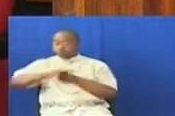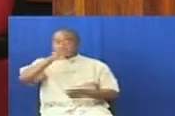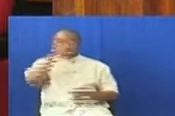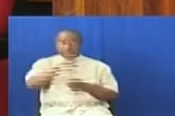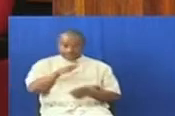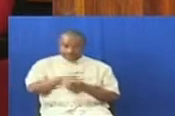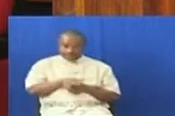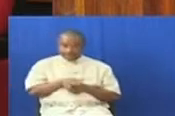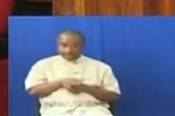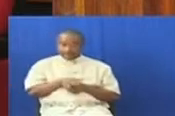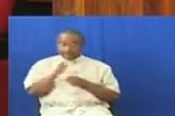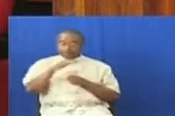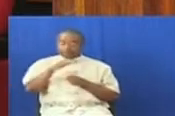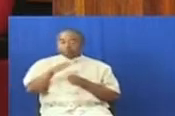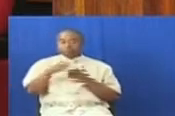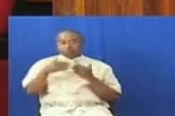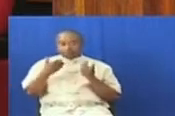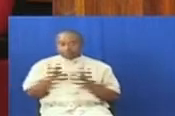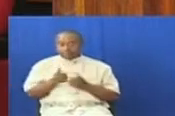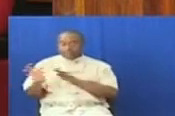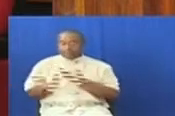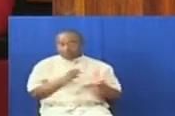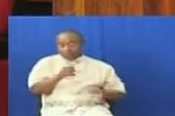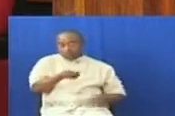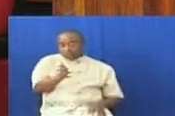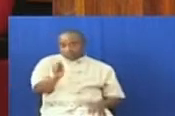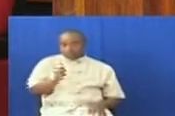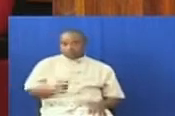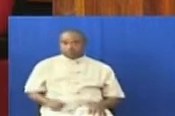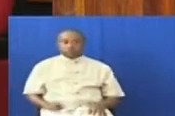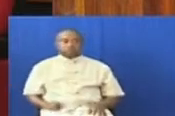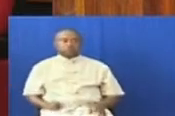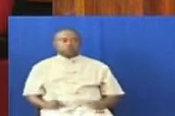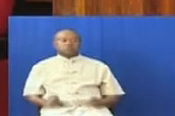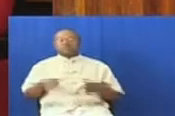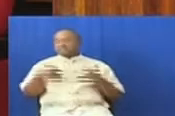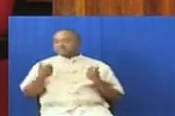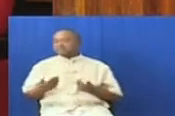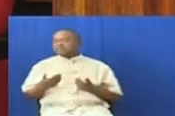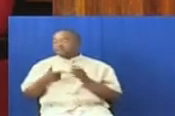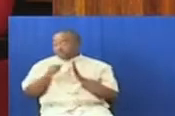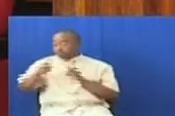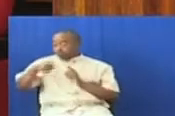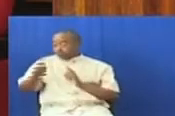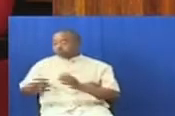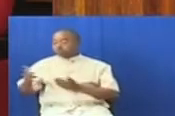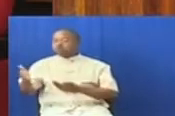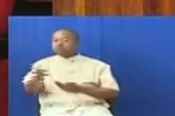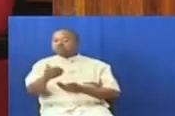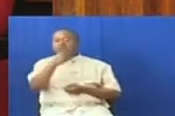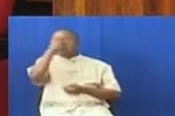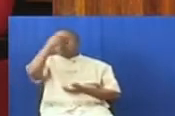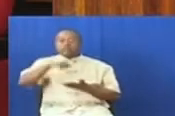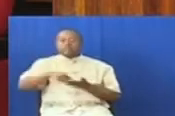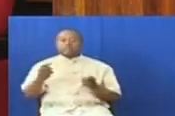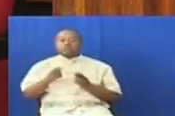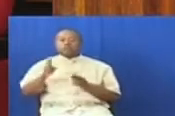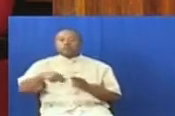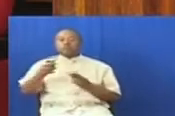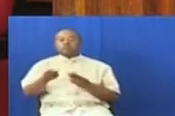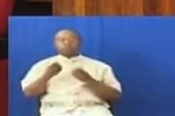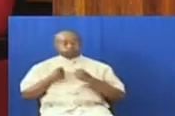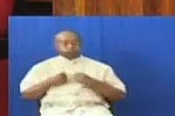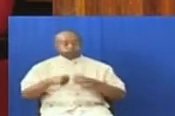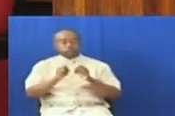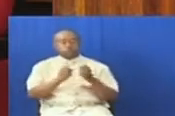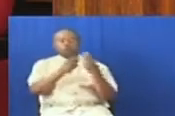mapato yanatengwa, yanapangwa na wao wenyewe. Sasa kuto kukusanya maana yake kwamba wameshindwa kutekeleza wajibu na